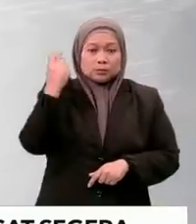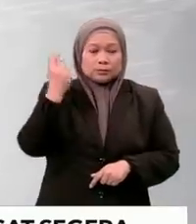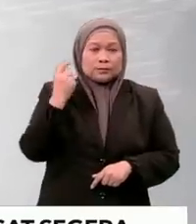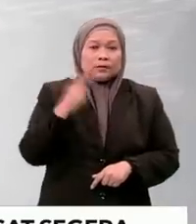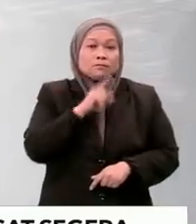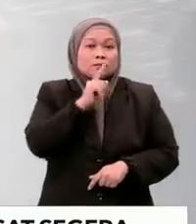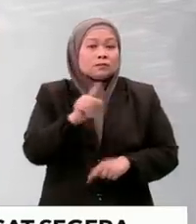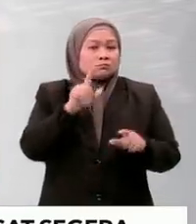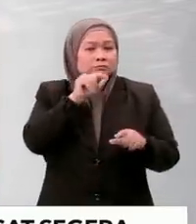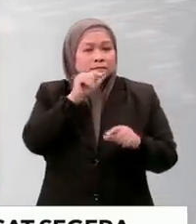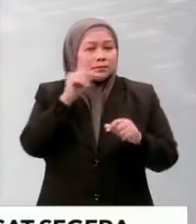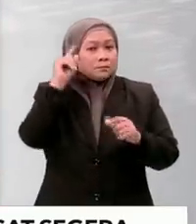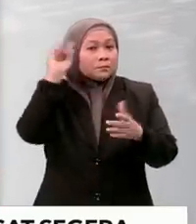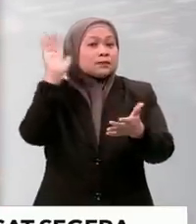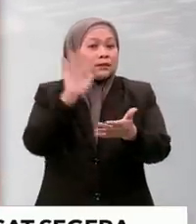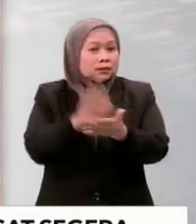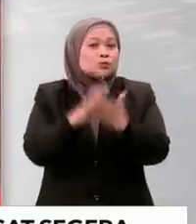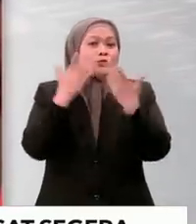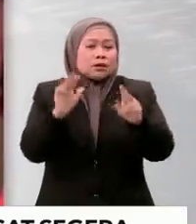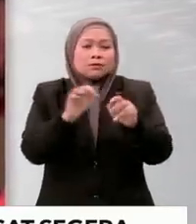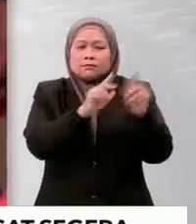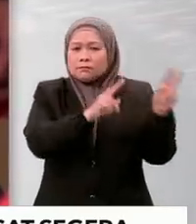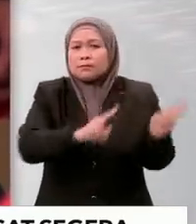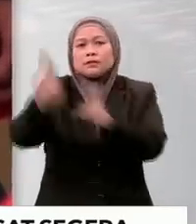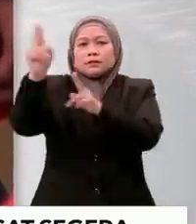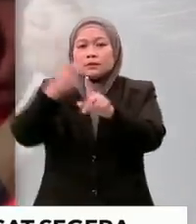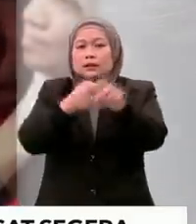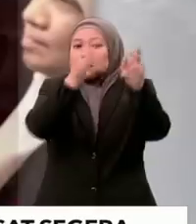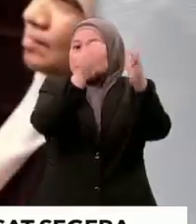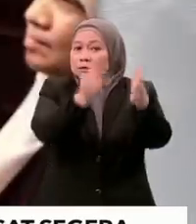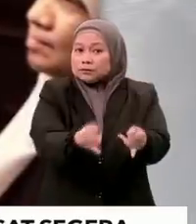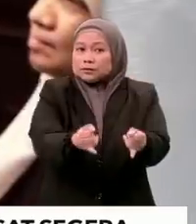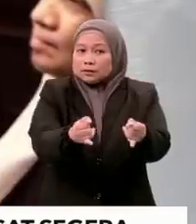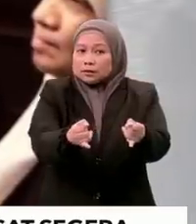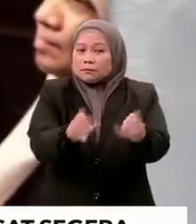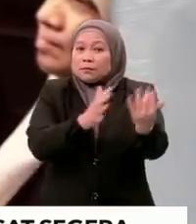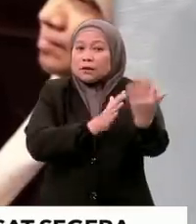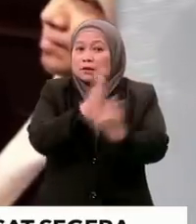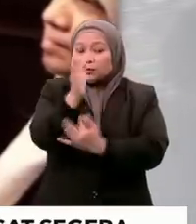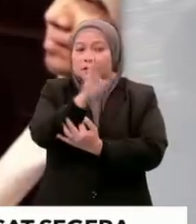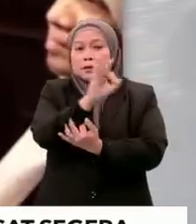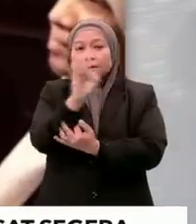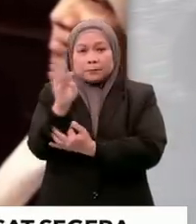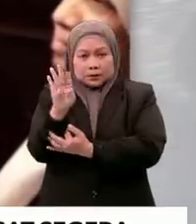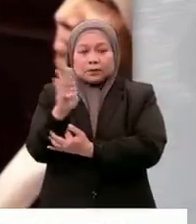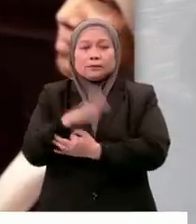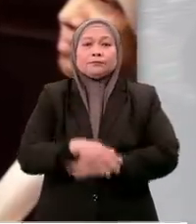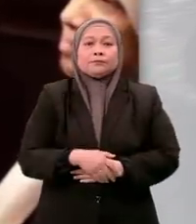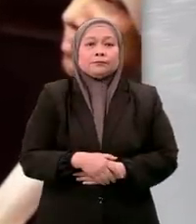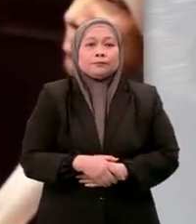hantaran tersebut dipercayai telah diwarnai oleh seorang individu menurut istilah Facebook